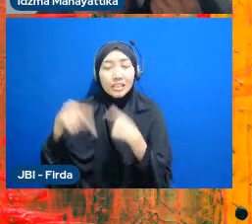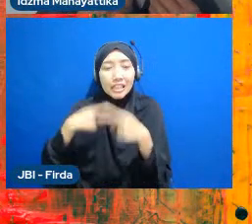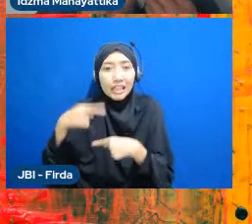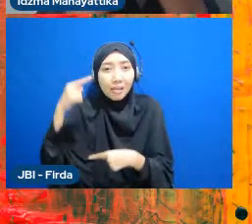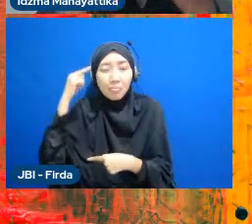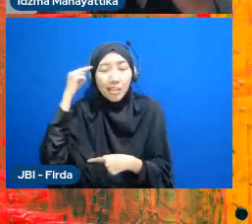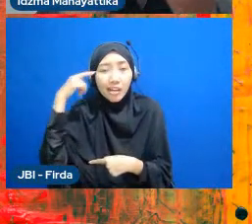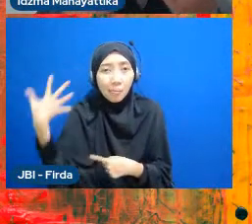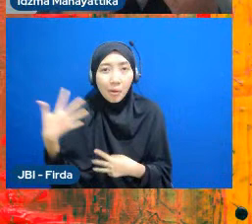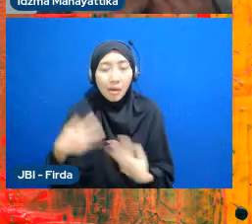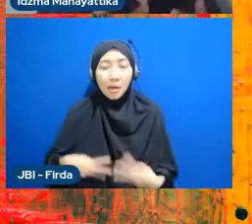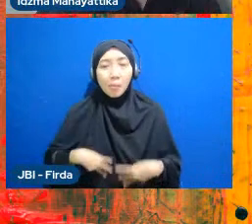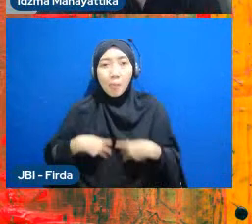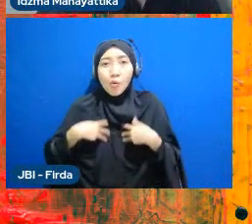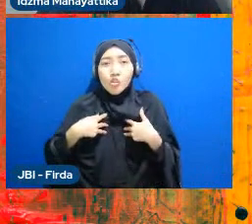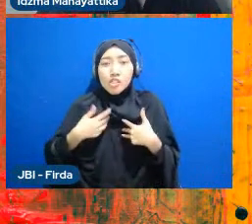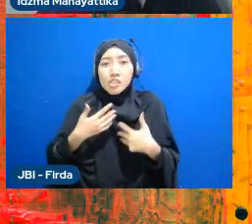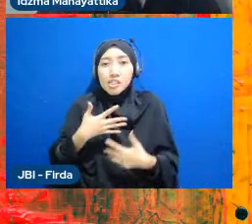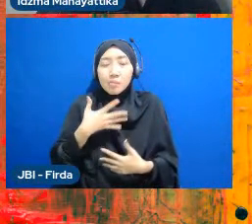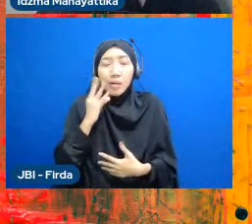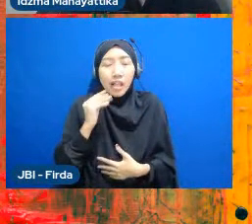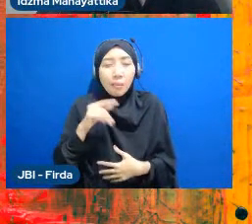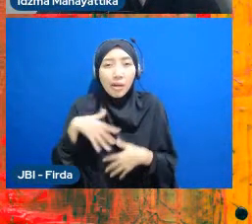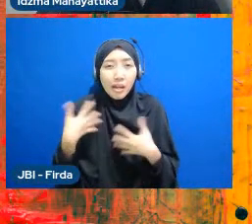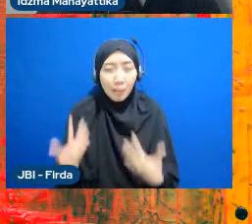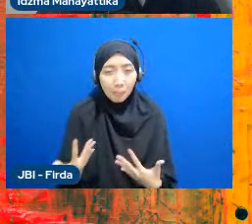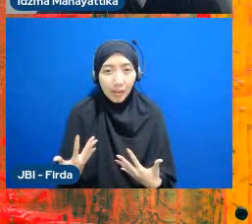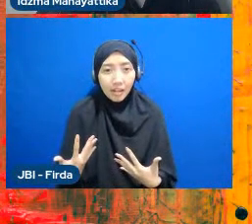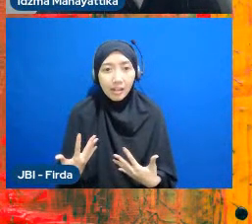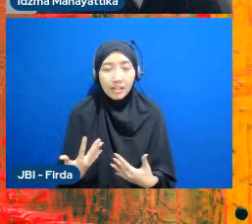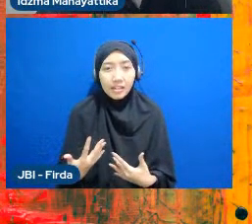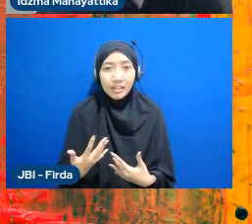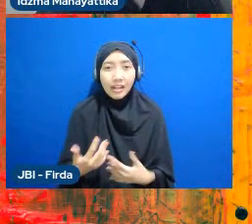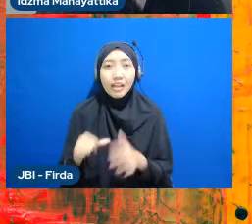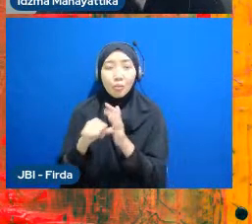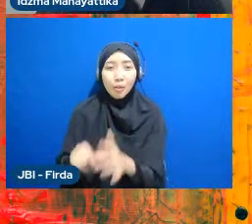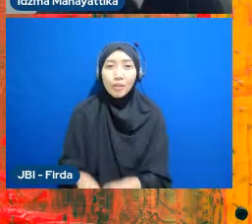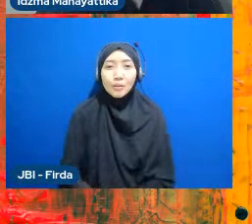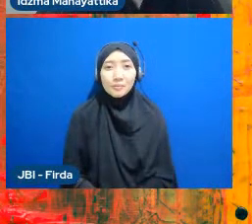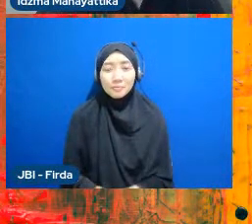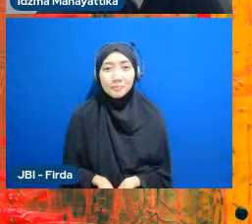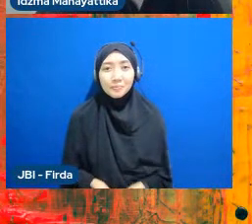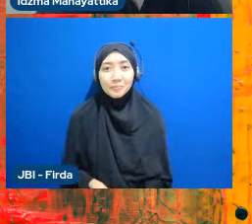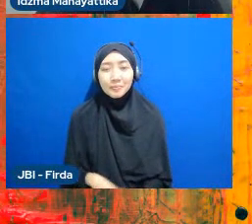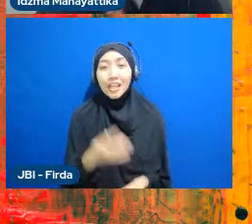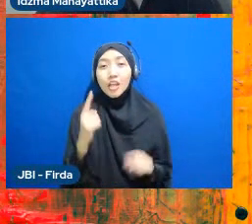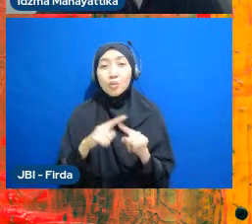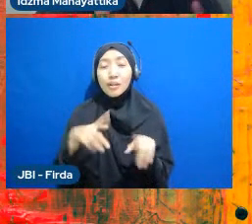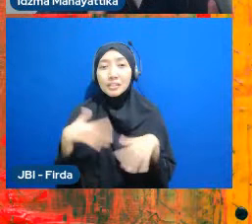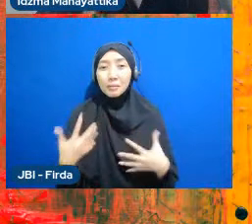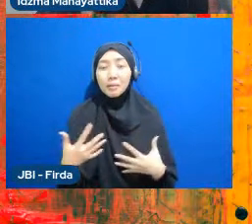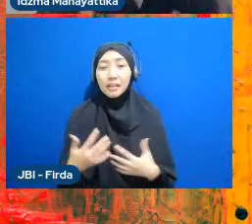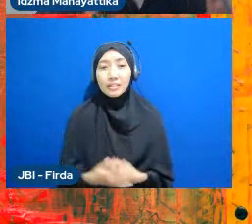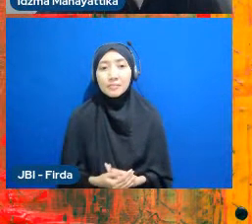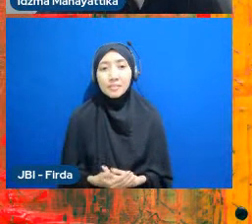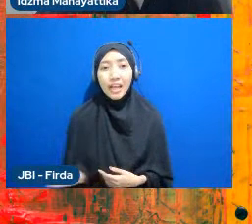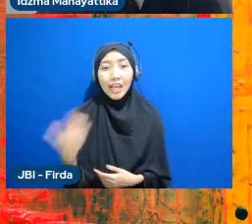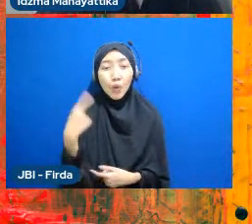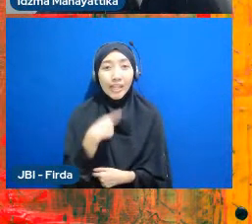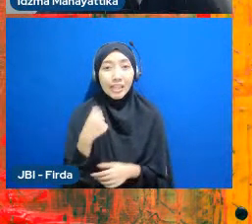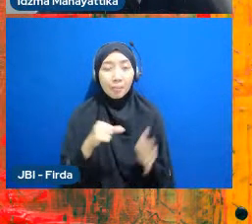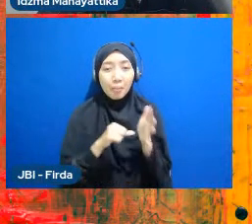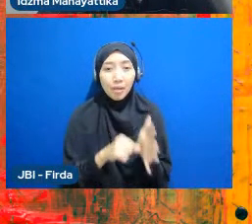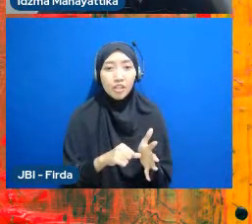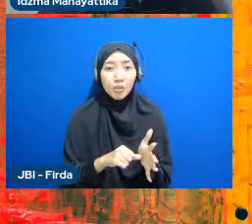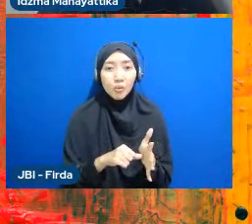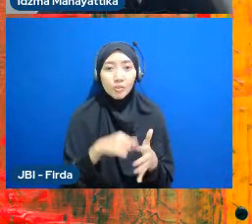emosi apa yang sedang dia alami. Gitu. Bayang ya, sampai itu ya. Jadi PR-nya adalah, ayo kita membantu dengan cara